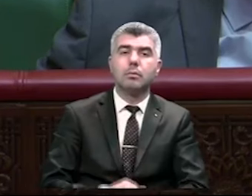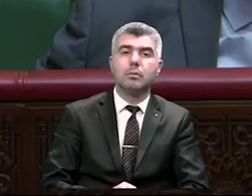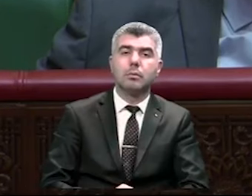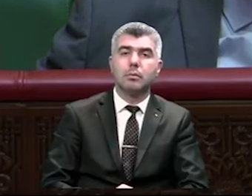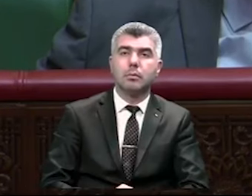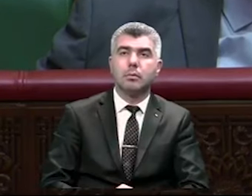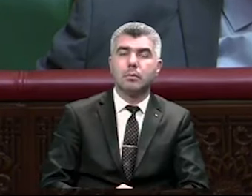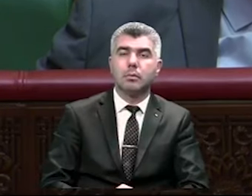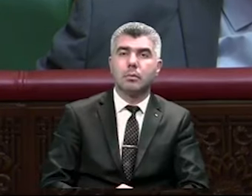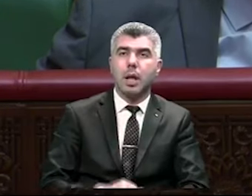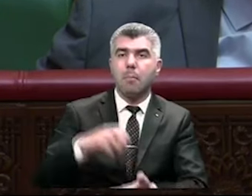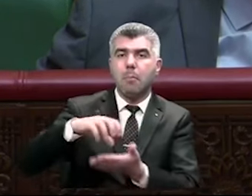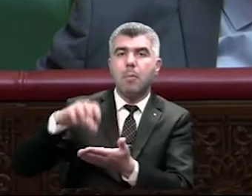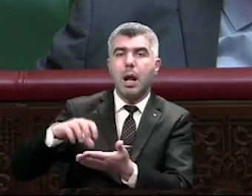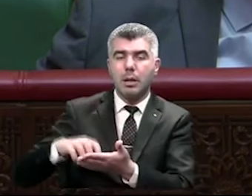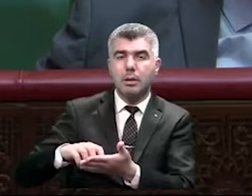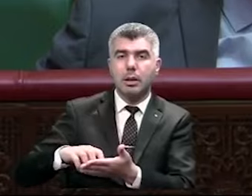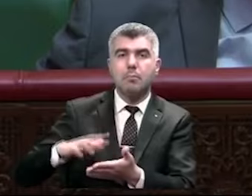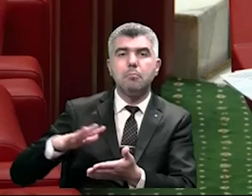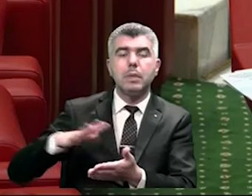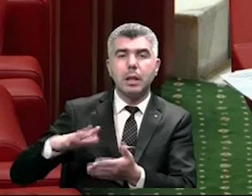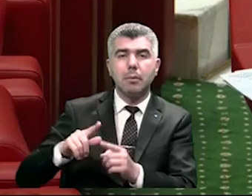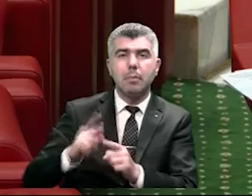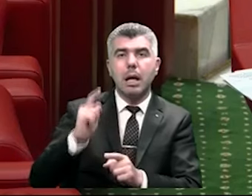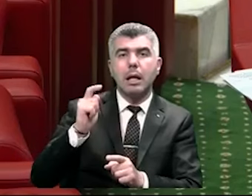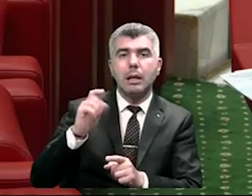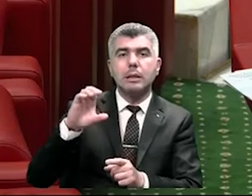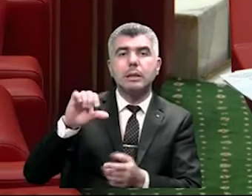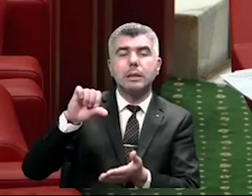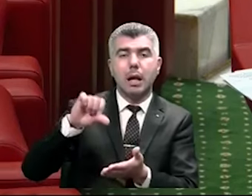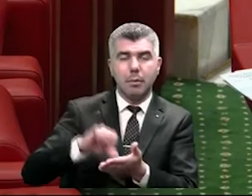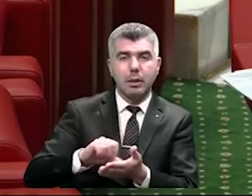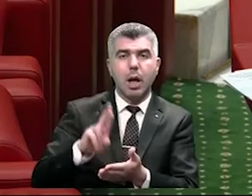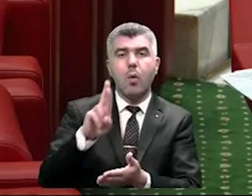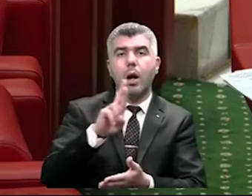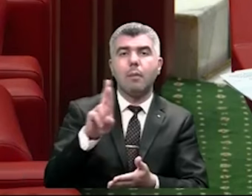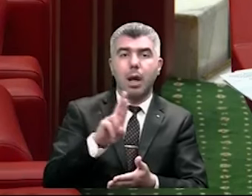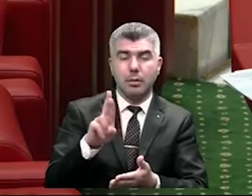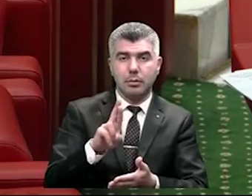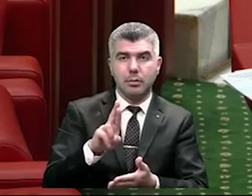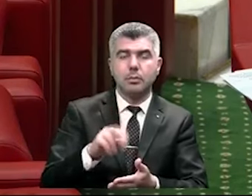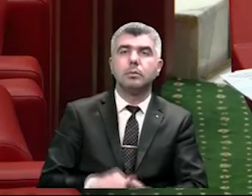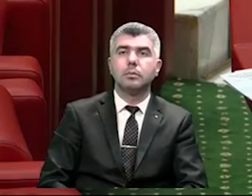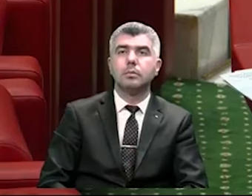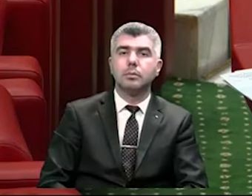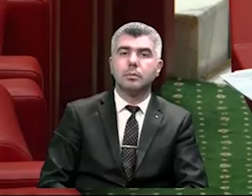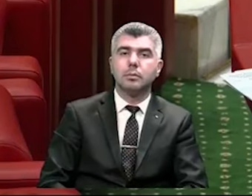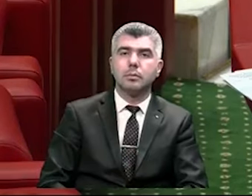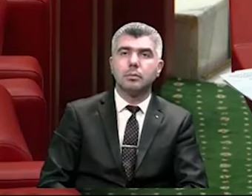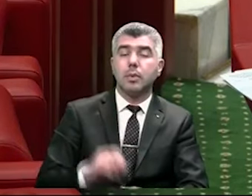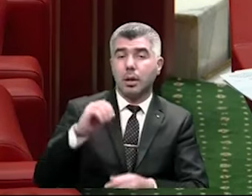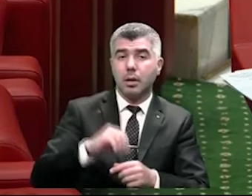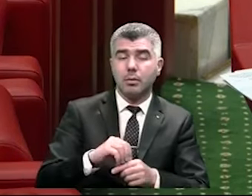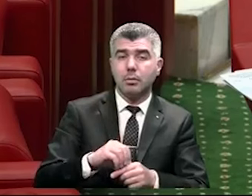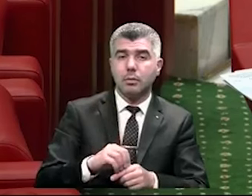نوصلوه المناطق الحضريه المكثفه بحال منطقه الدار البيضاء منطقه الرباط اللي غادي نعمل عليه ايضا المكتب قام